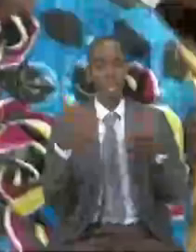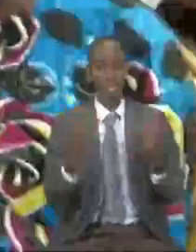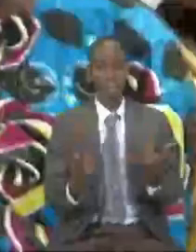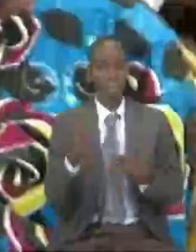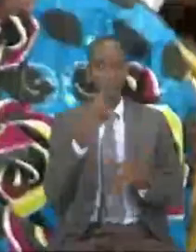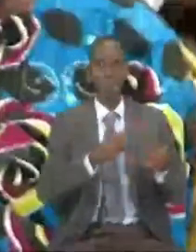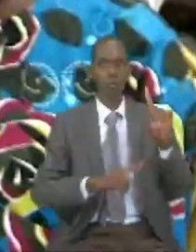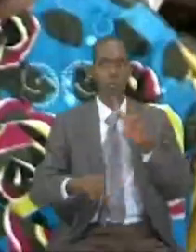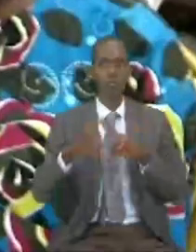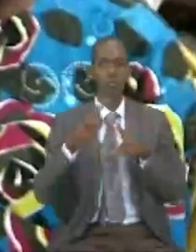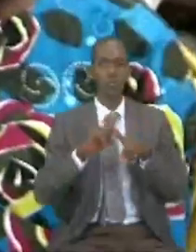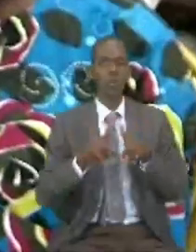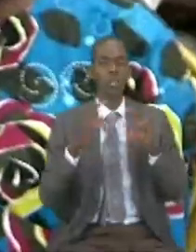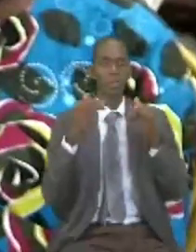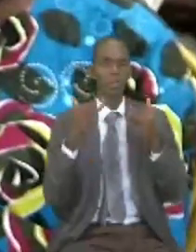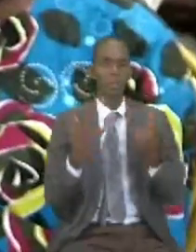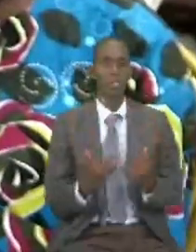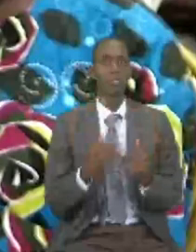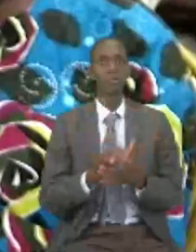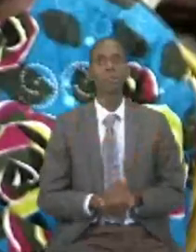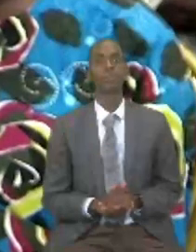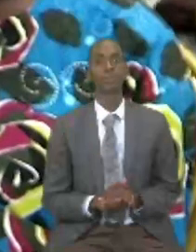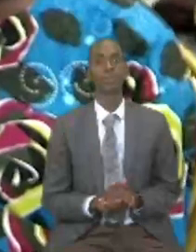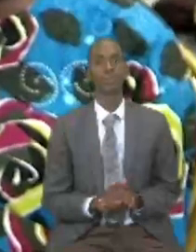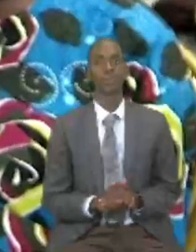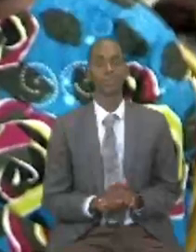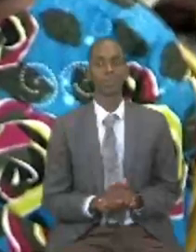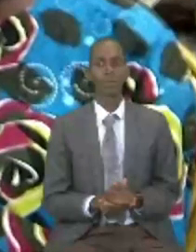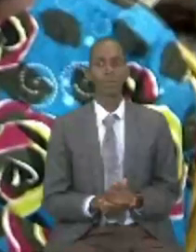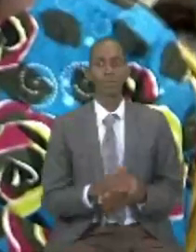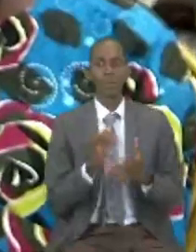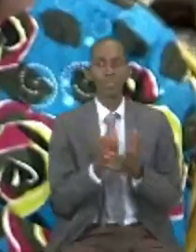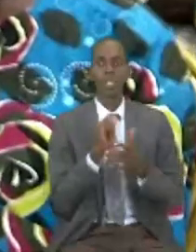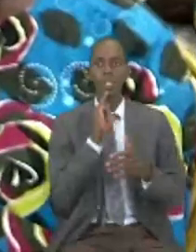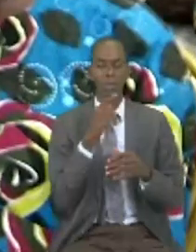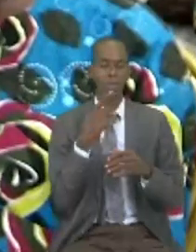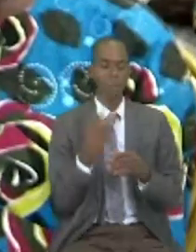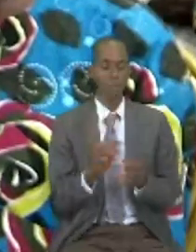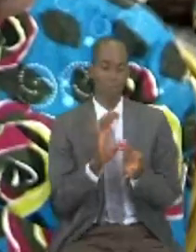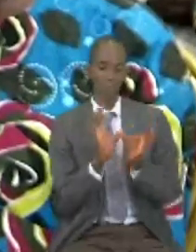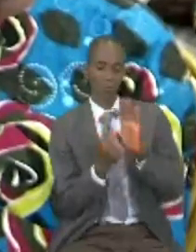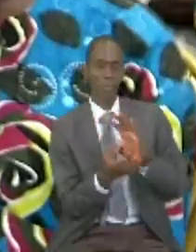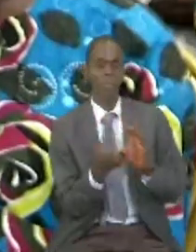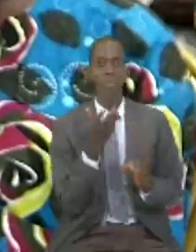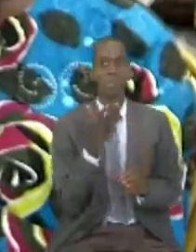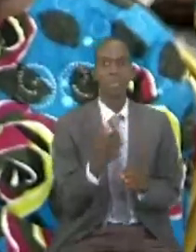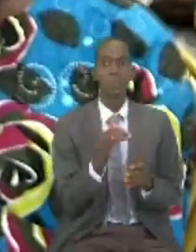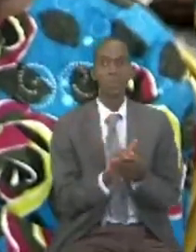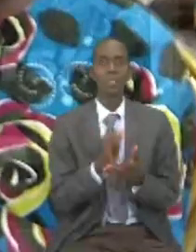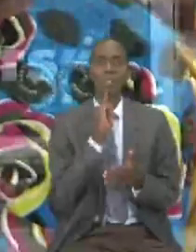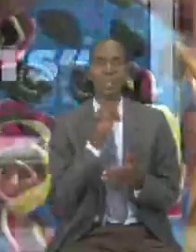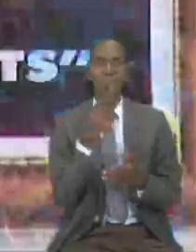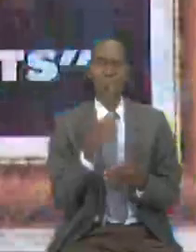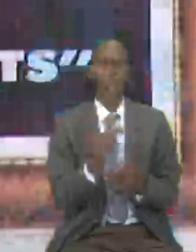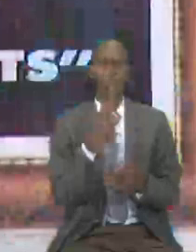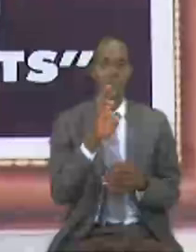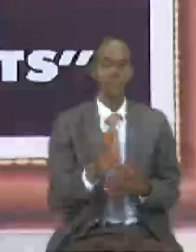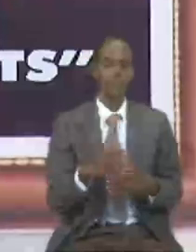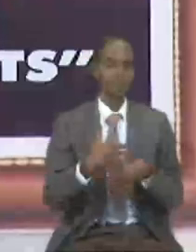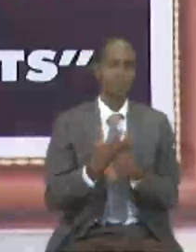6. Mais maintenant, que quelqu'un crie, mais maintenant, c'est la ligne de division, c'est la ligne de démarcation,